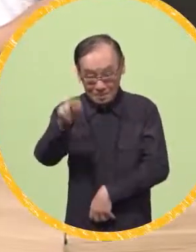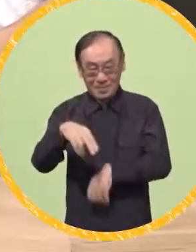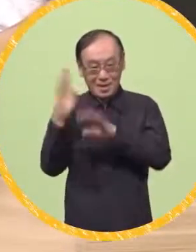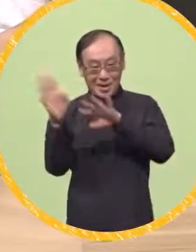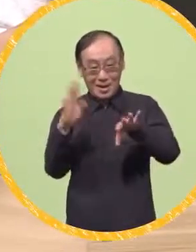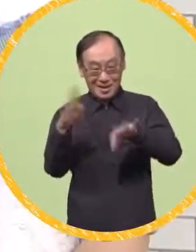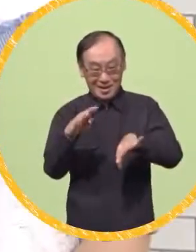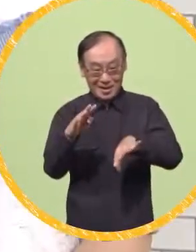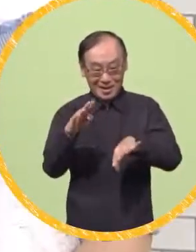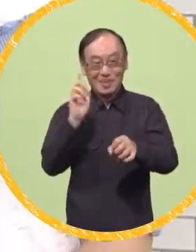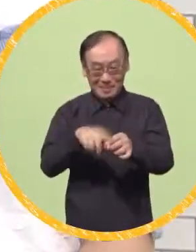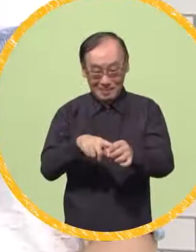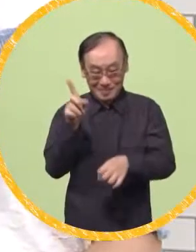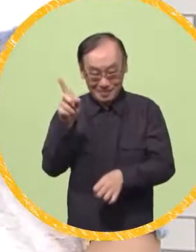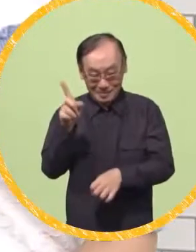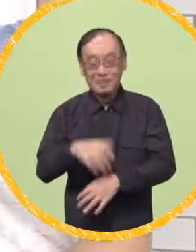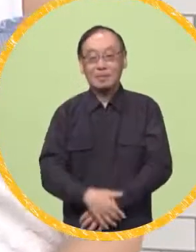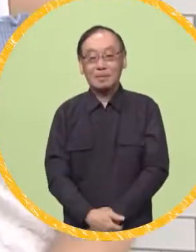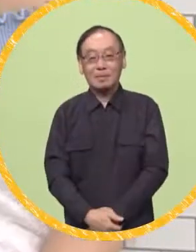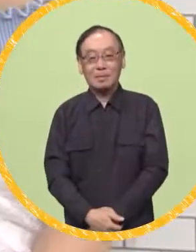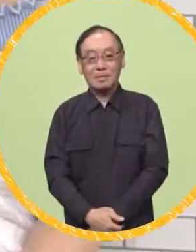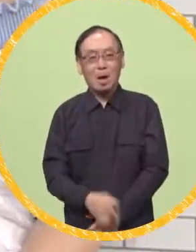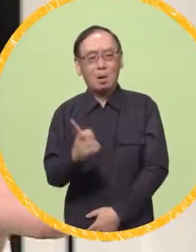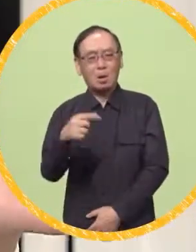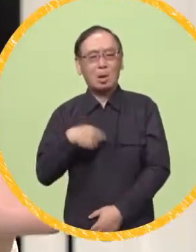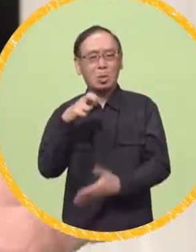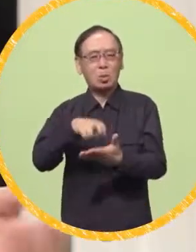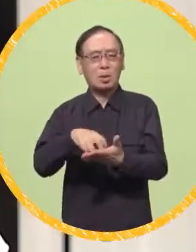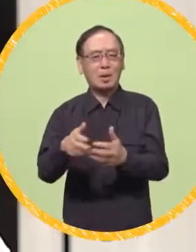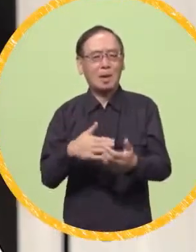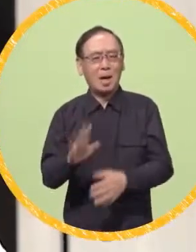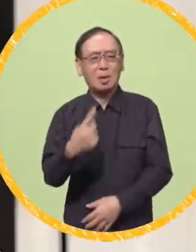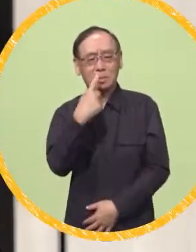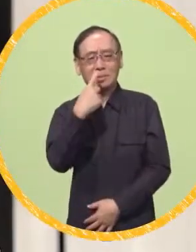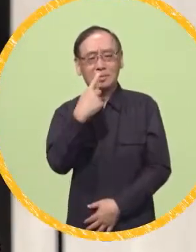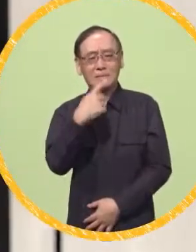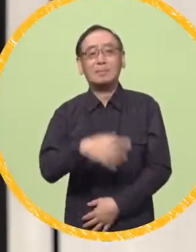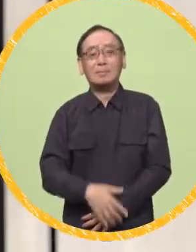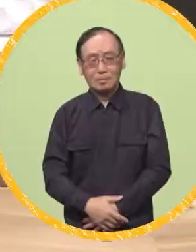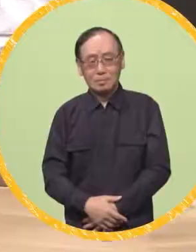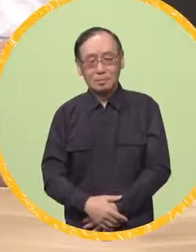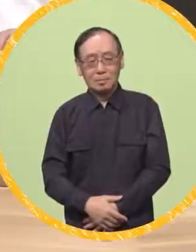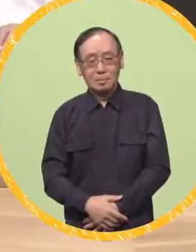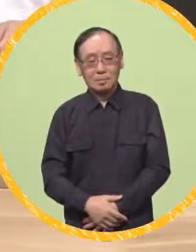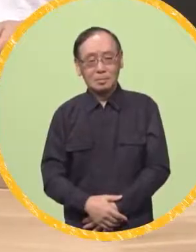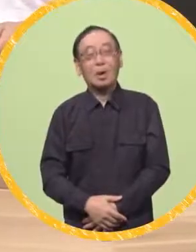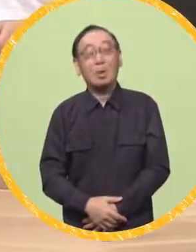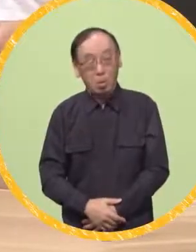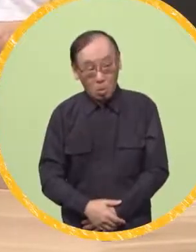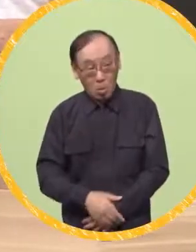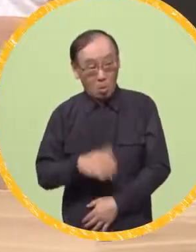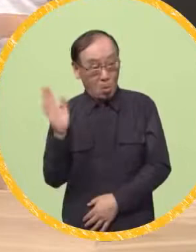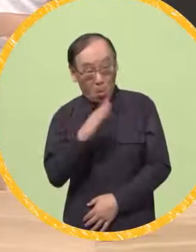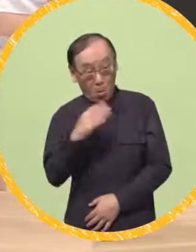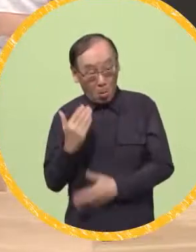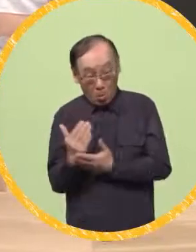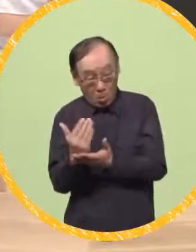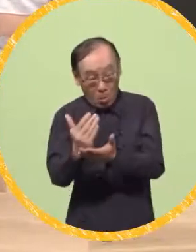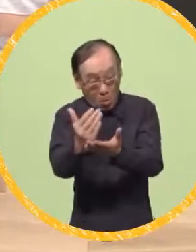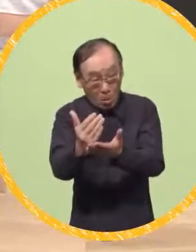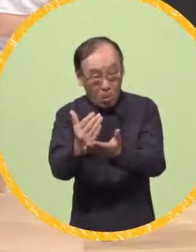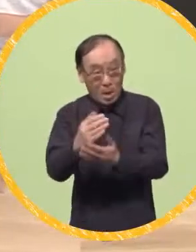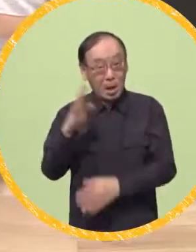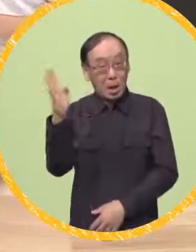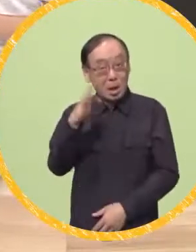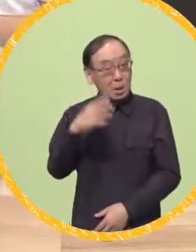アナ風でしたぁー私2持ったくなりますよねそうでもうねすごい速いから本当でも風邪